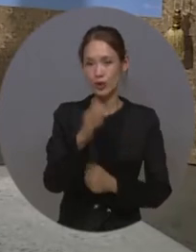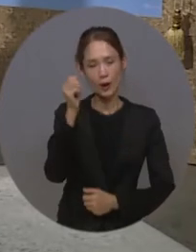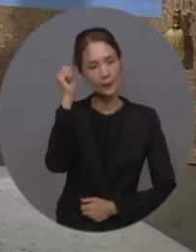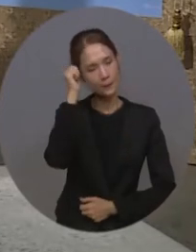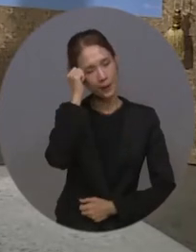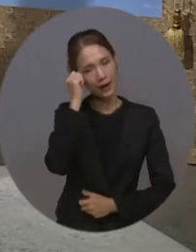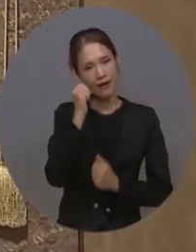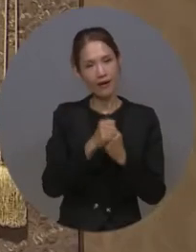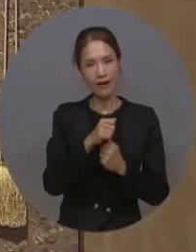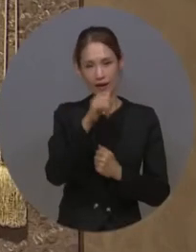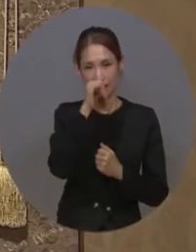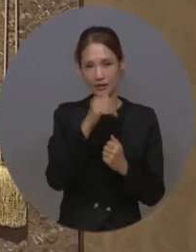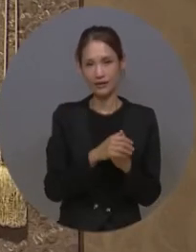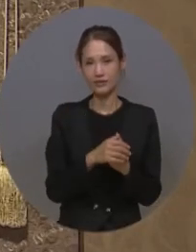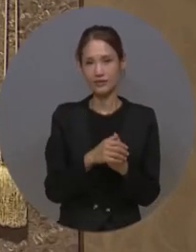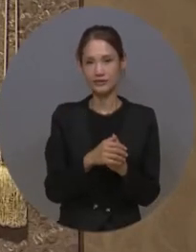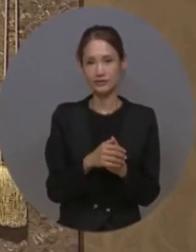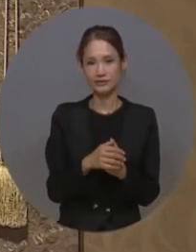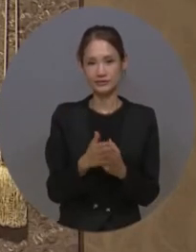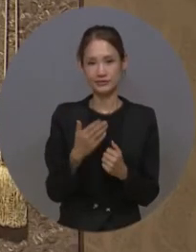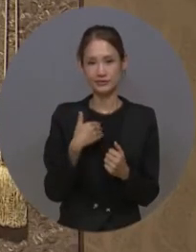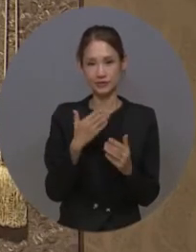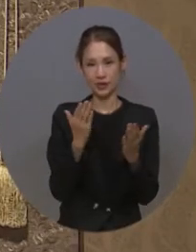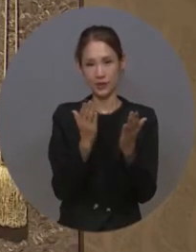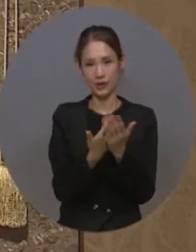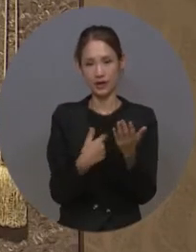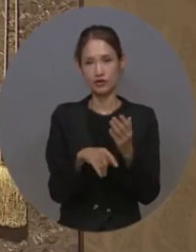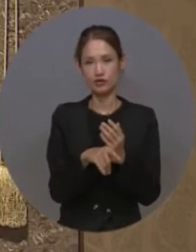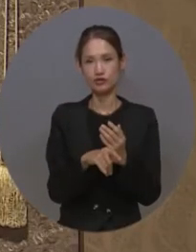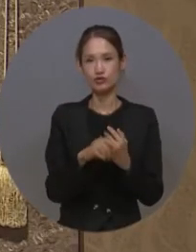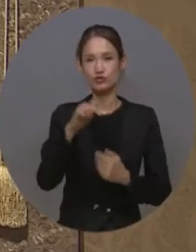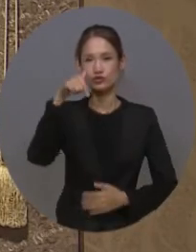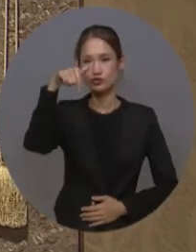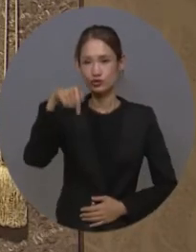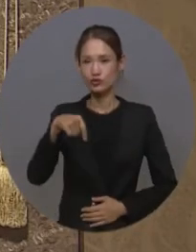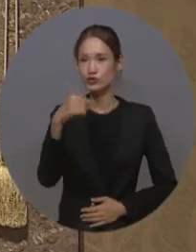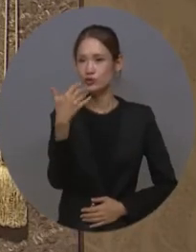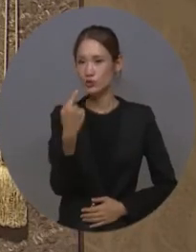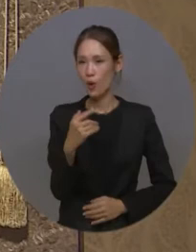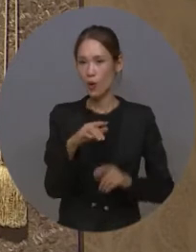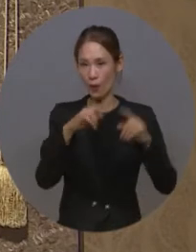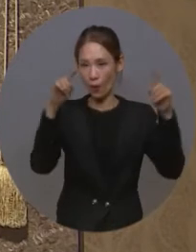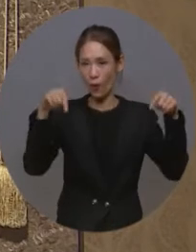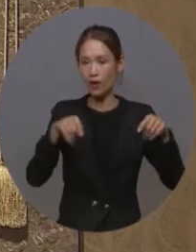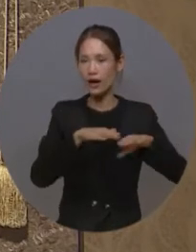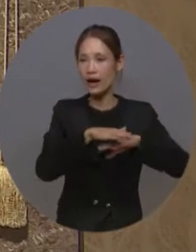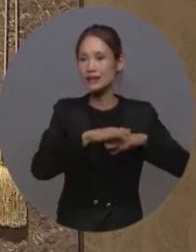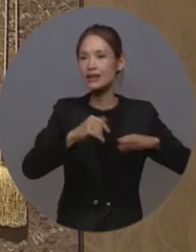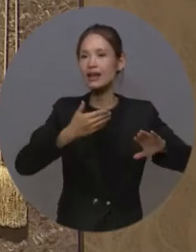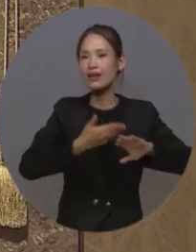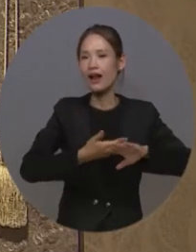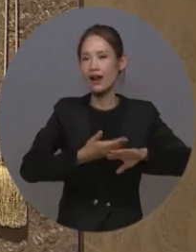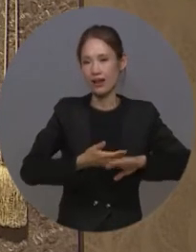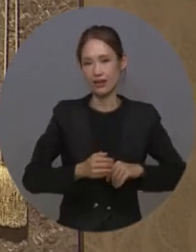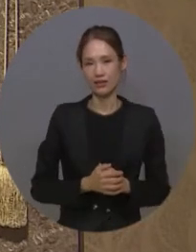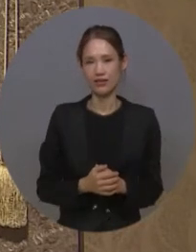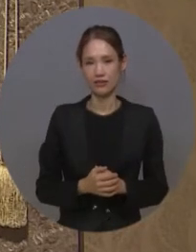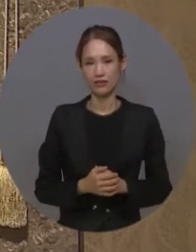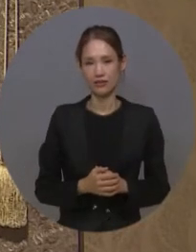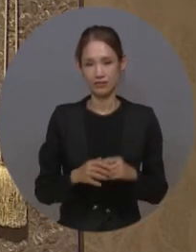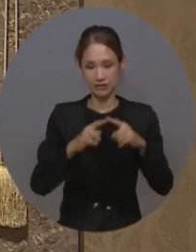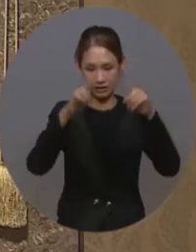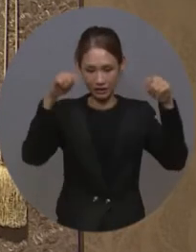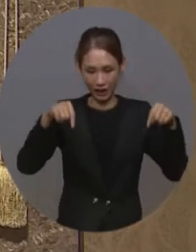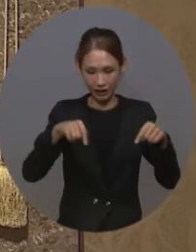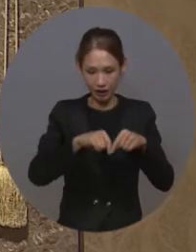아. 베개를 나한테 맞출 수 있으려면 예. 구조가 달라져요. 지금 베개가 그냥 네모나잖아요. 네. 그럼 맞출 수가